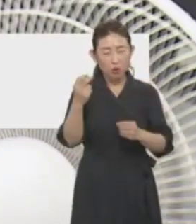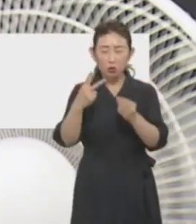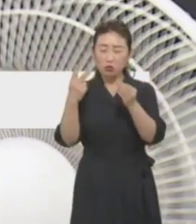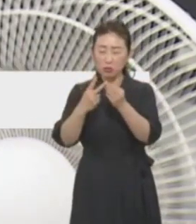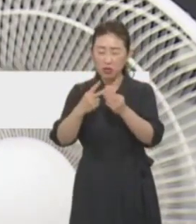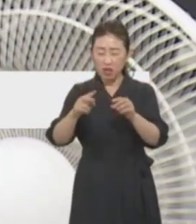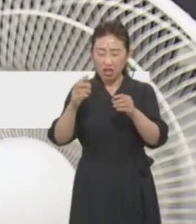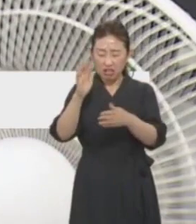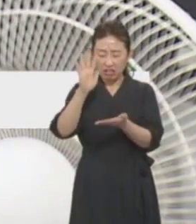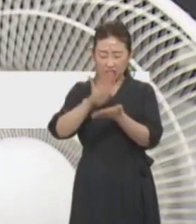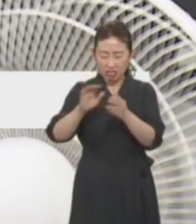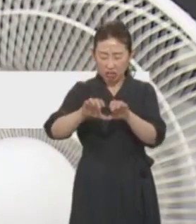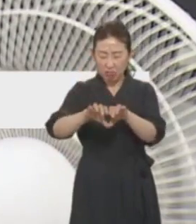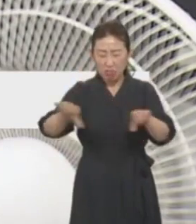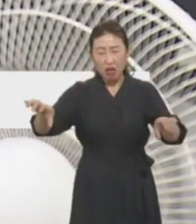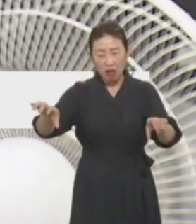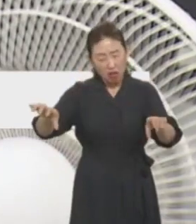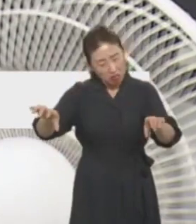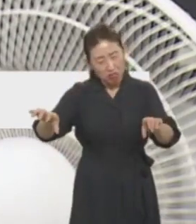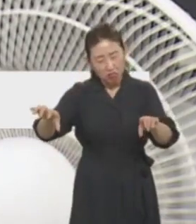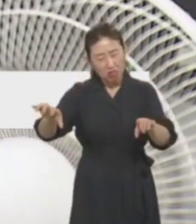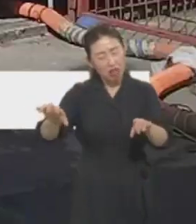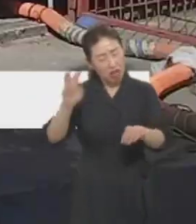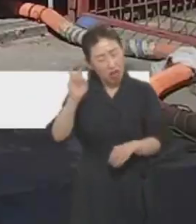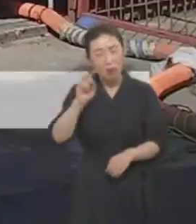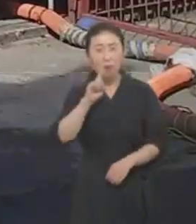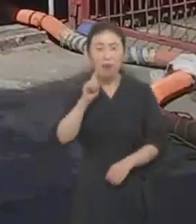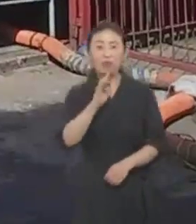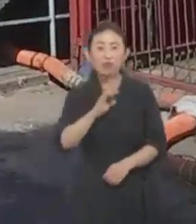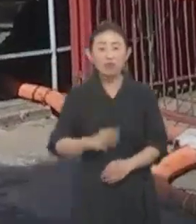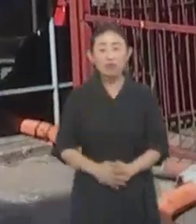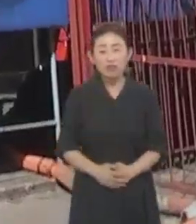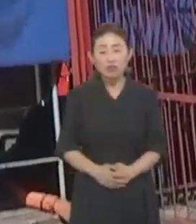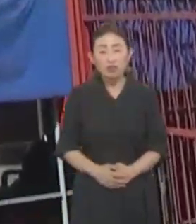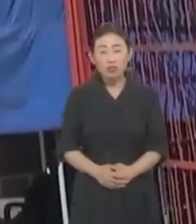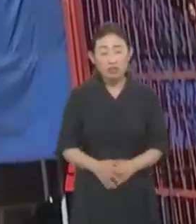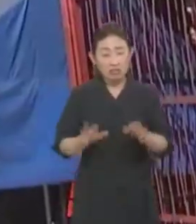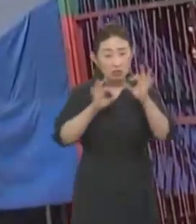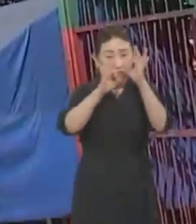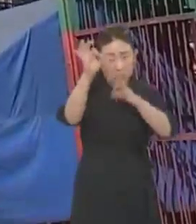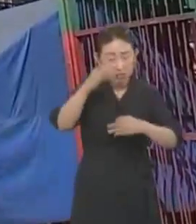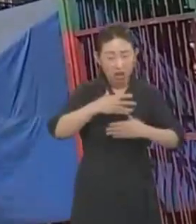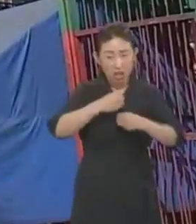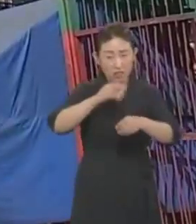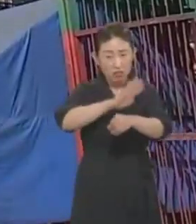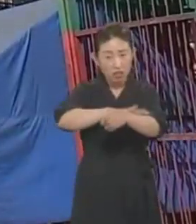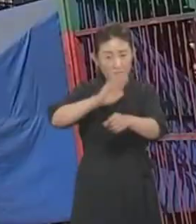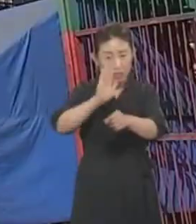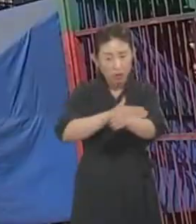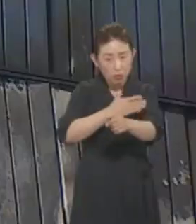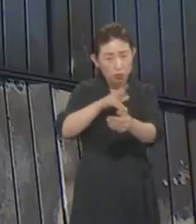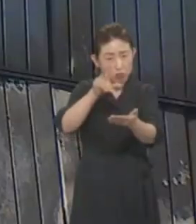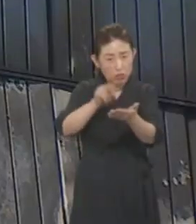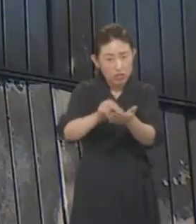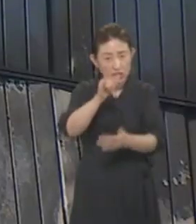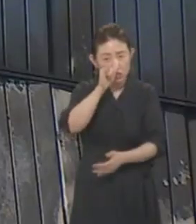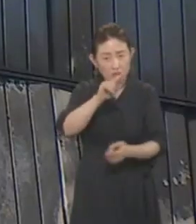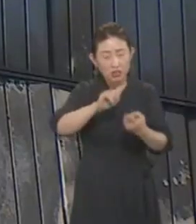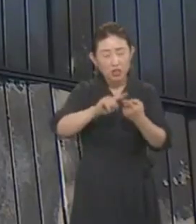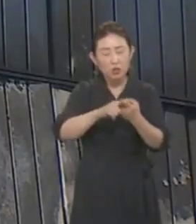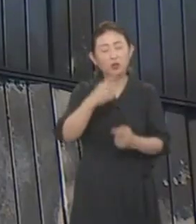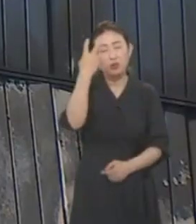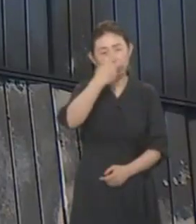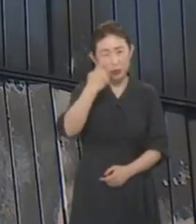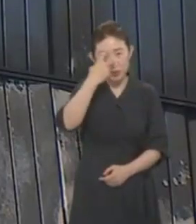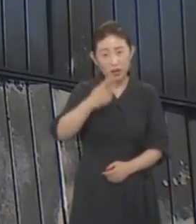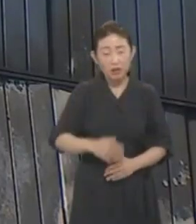의해서 일어날 가능성만 언급을 했기 때문에 경찰은 과실 여부와 안전 대책은 문제 없었는지 등도 살필